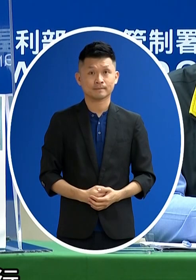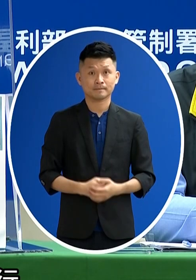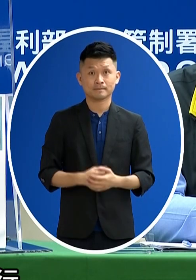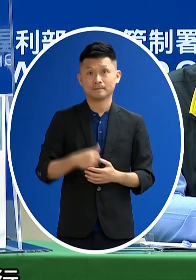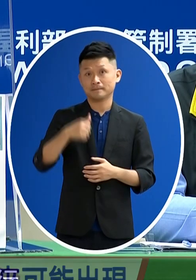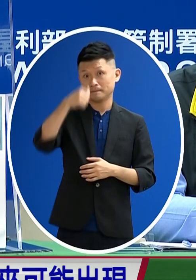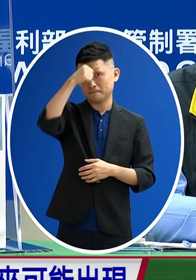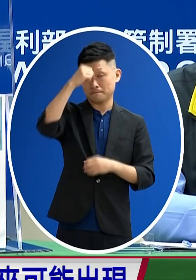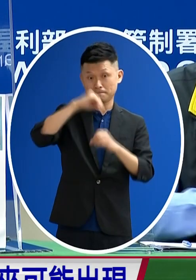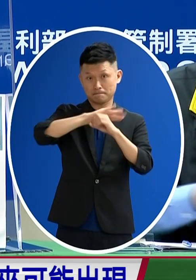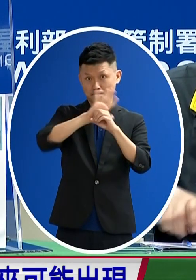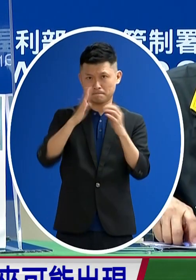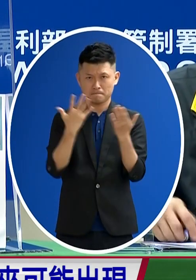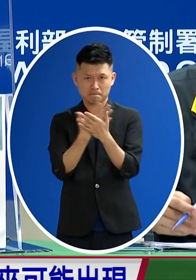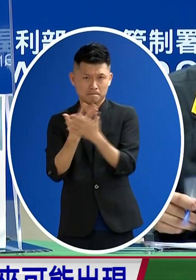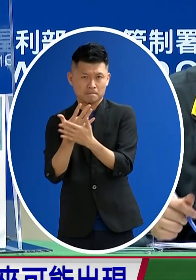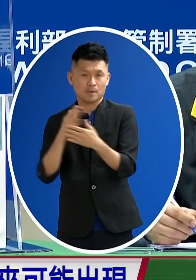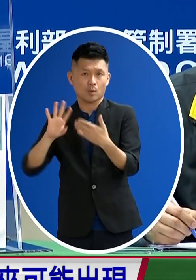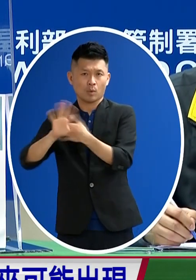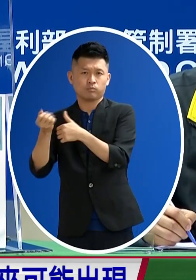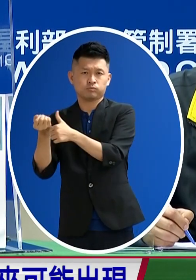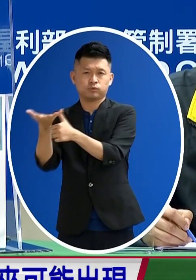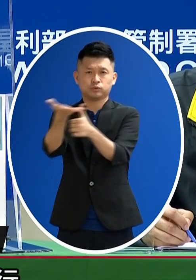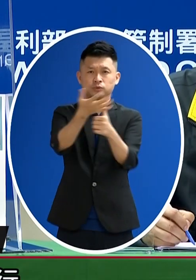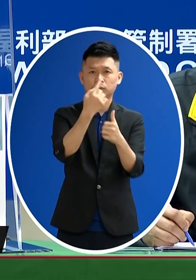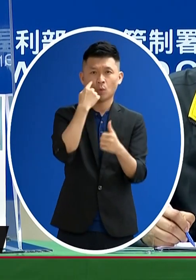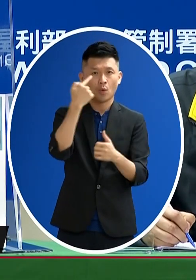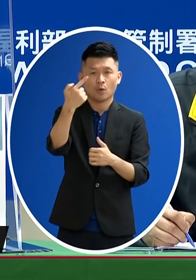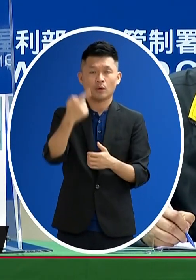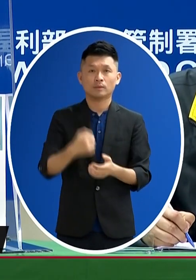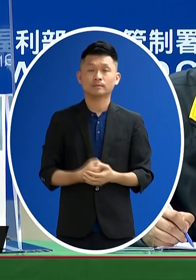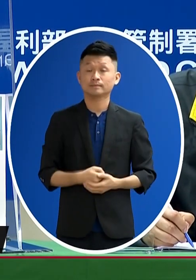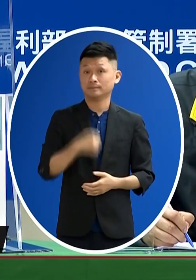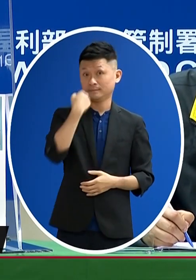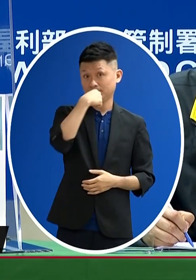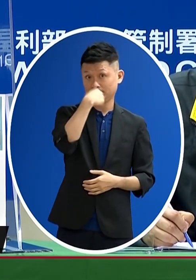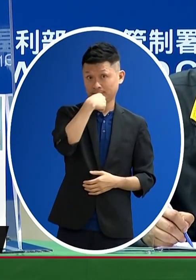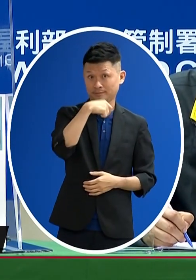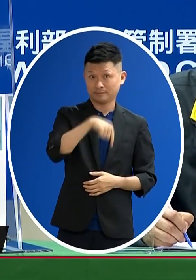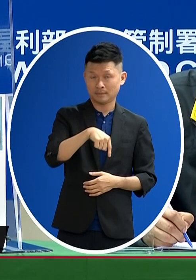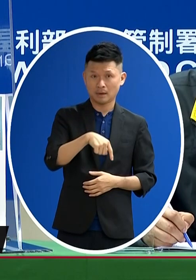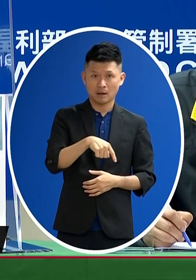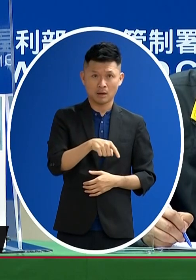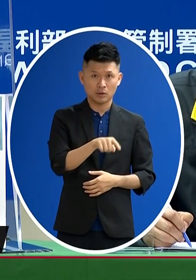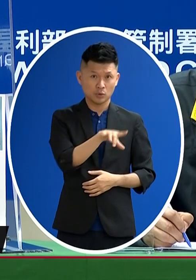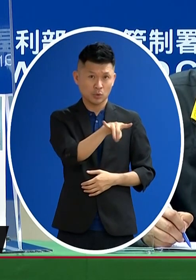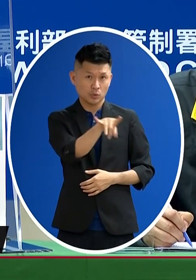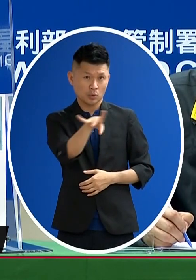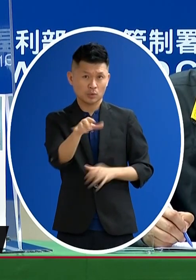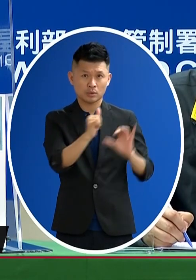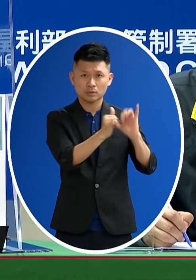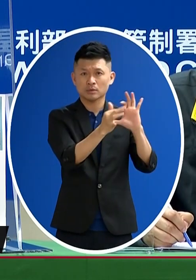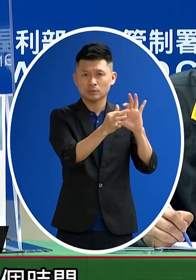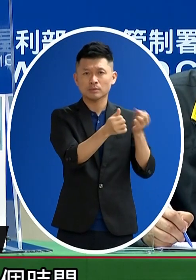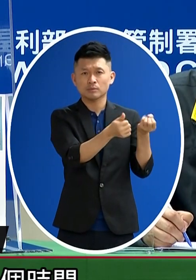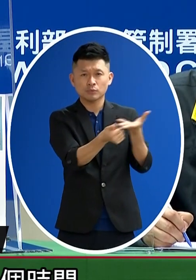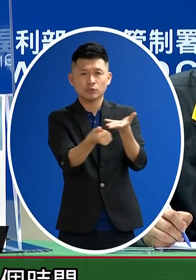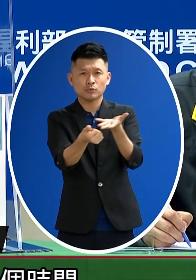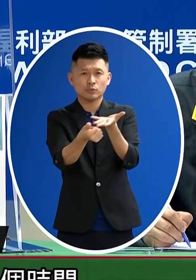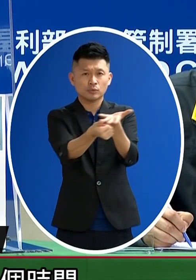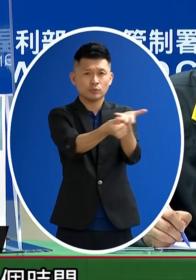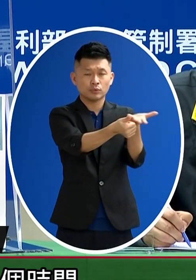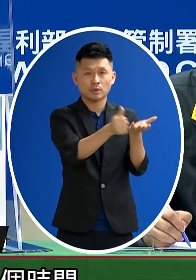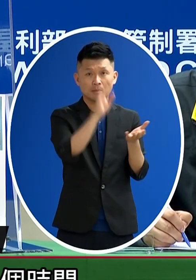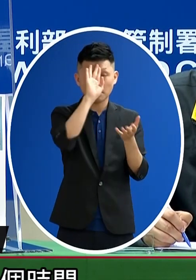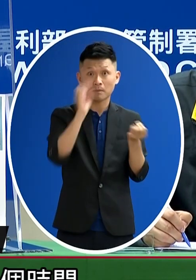国外非常的盛行哈，那台湾哈曾经有这样的一个案例在社区，那总共发病